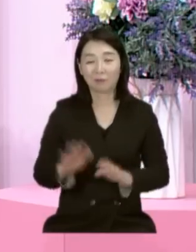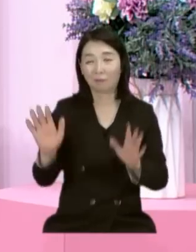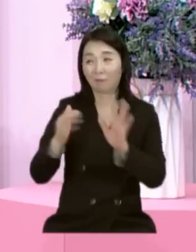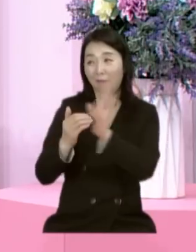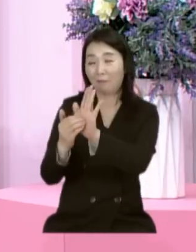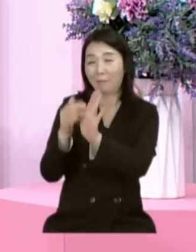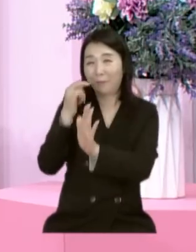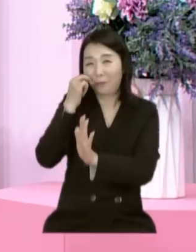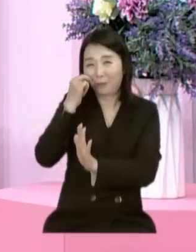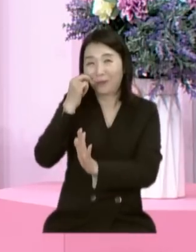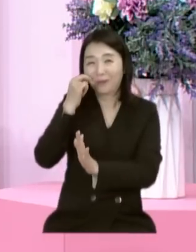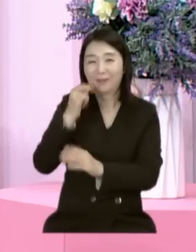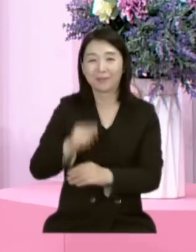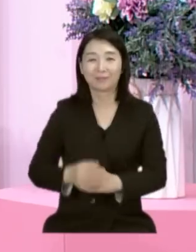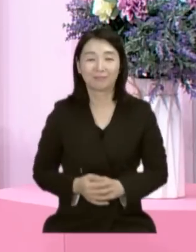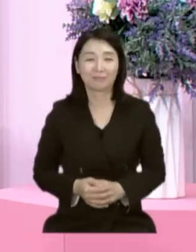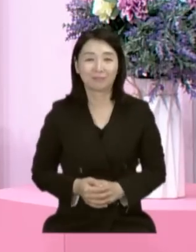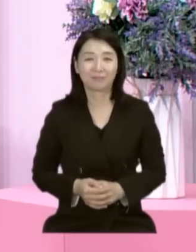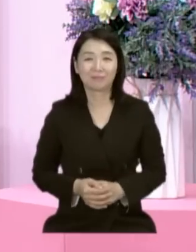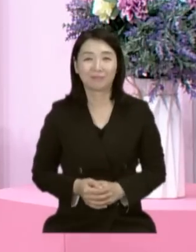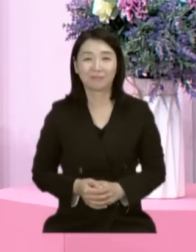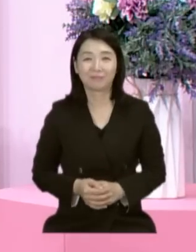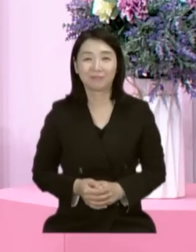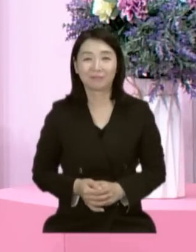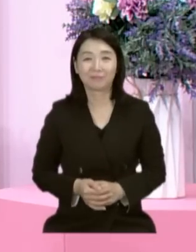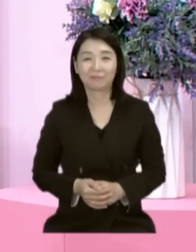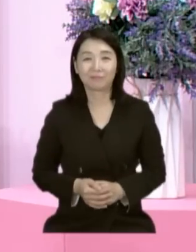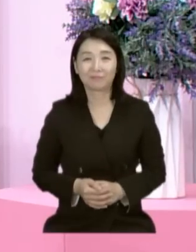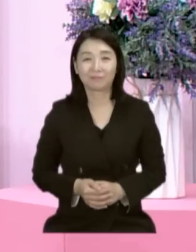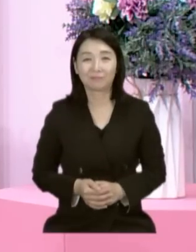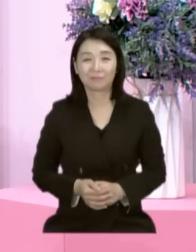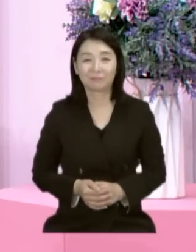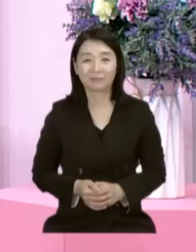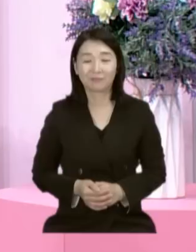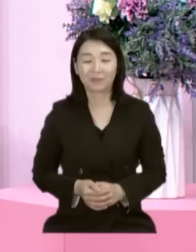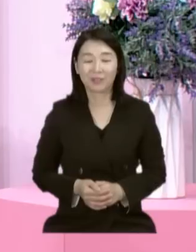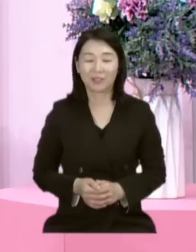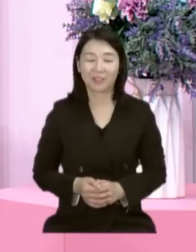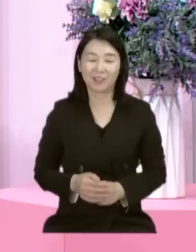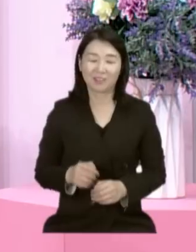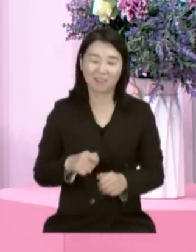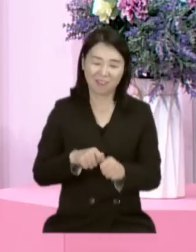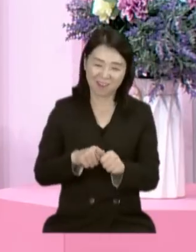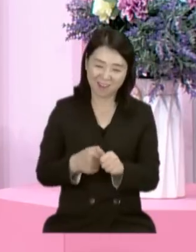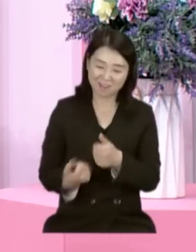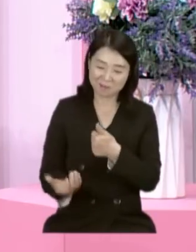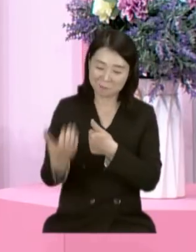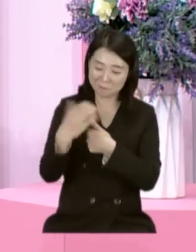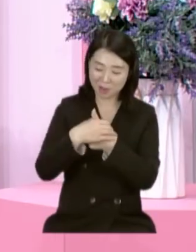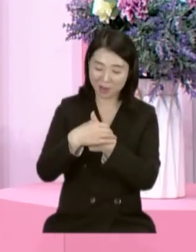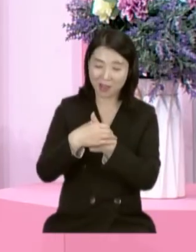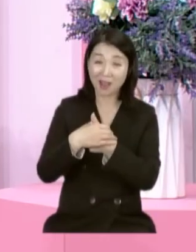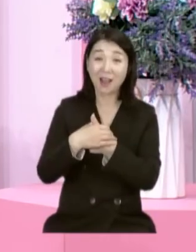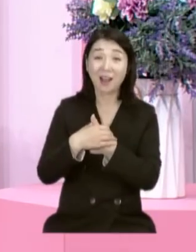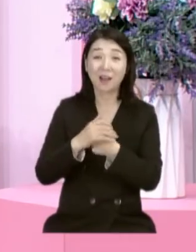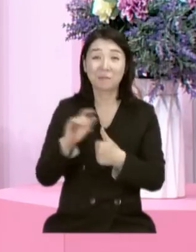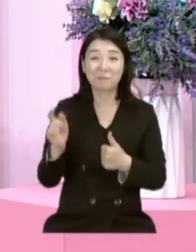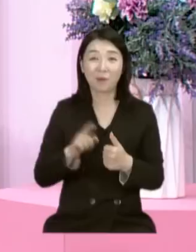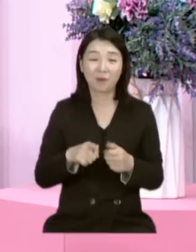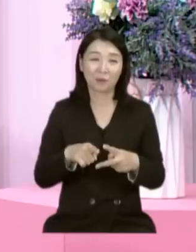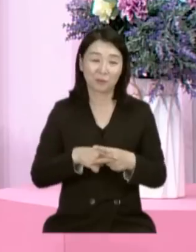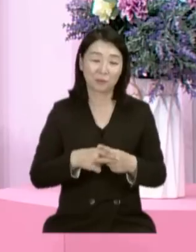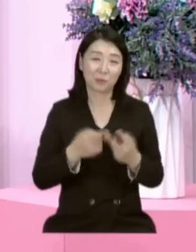도저히 거절을 못 하겠더라고요. 예. 그래서 억지로 이제 또 몇 개서 맡은 게